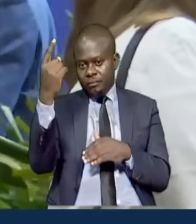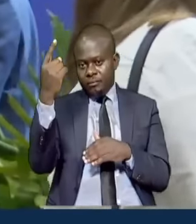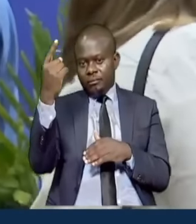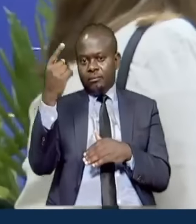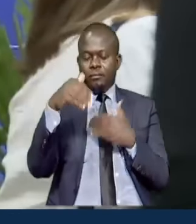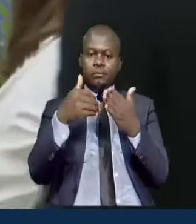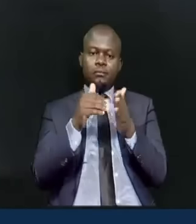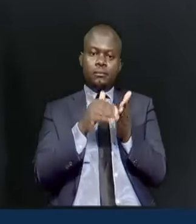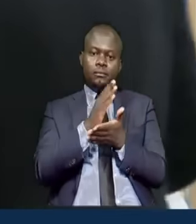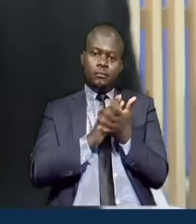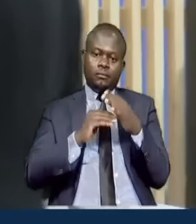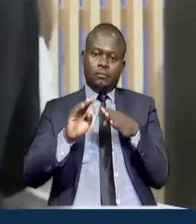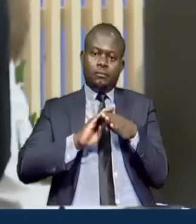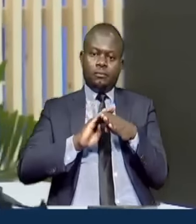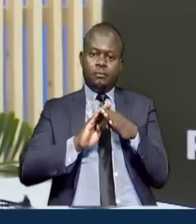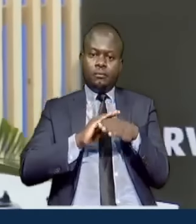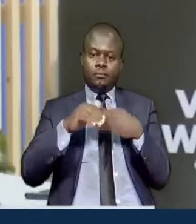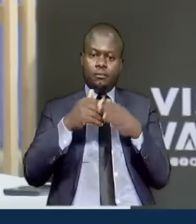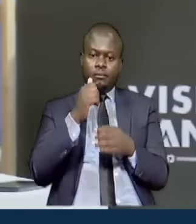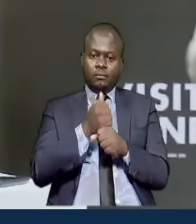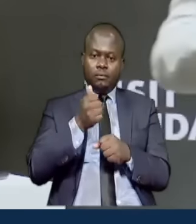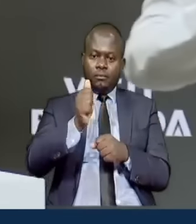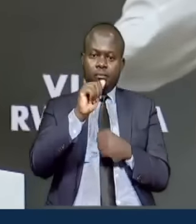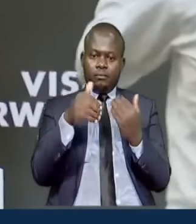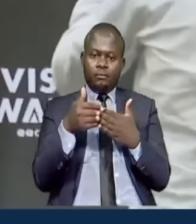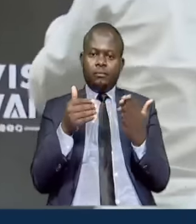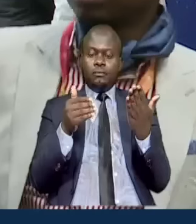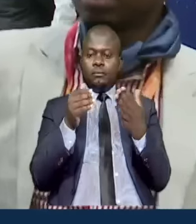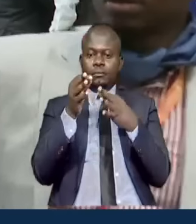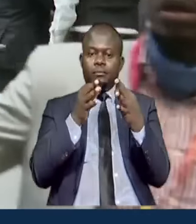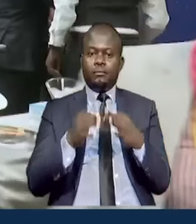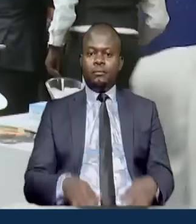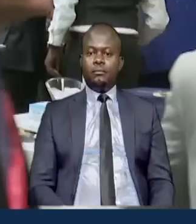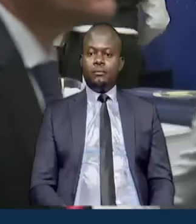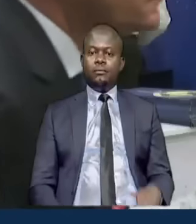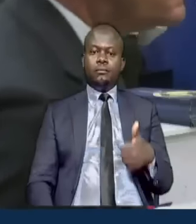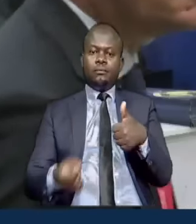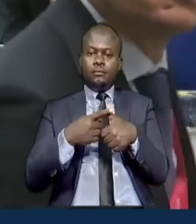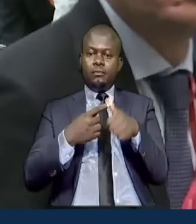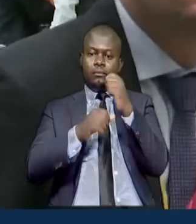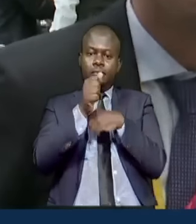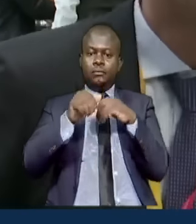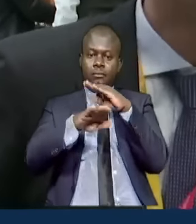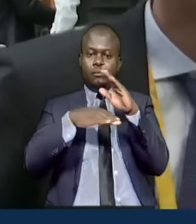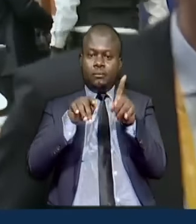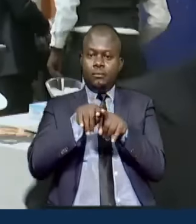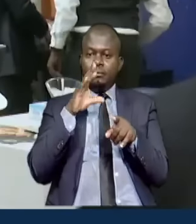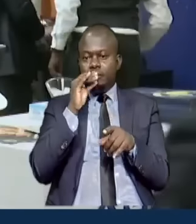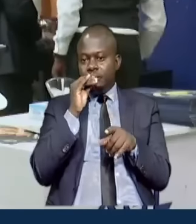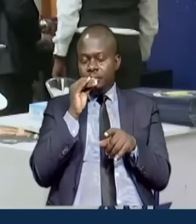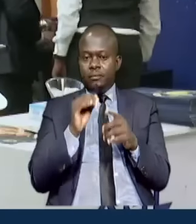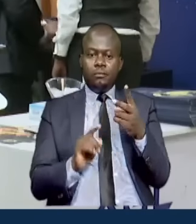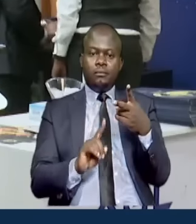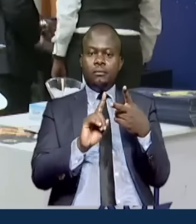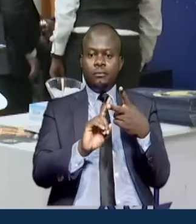bamwe mu bashoramari cyangwa abikorera babisobanura. Cya mbere ibikorwa remezo nk'uko twabivuze. Hanyuma icya